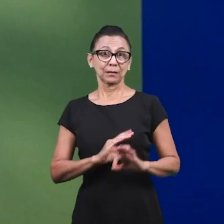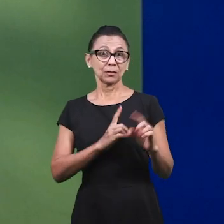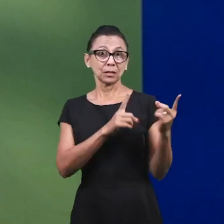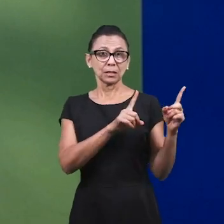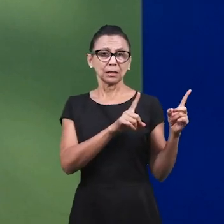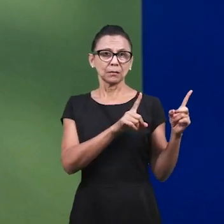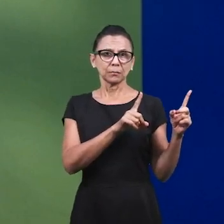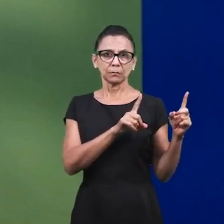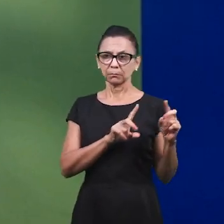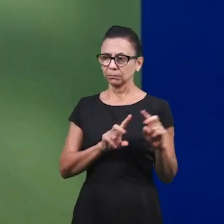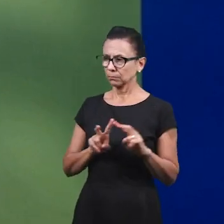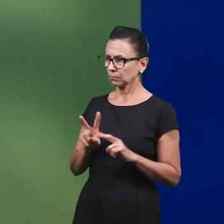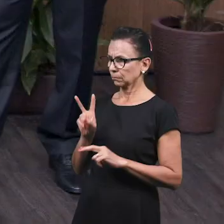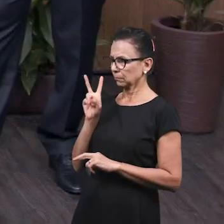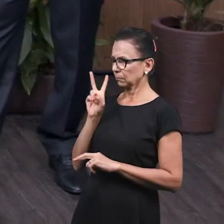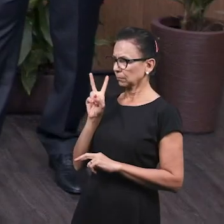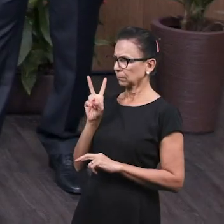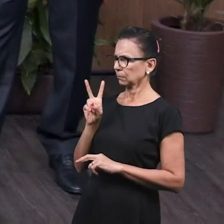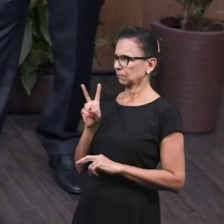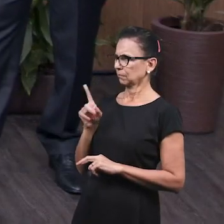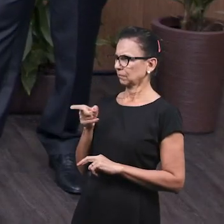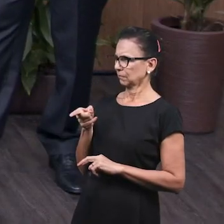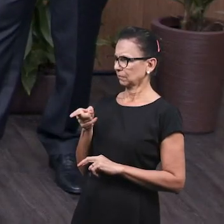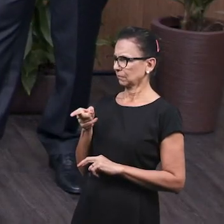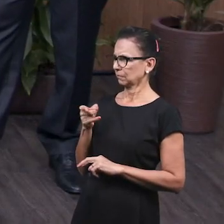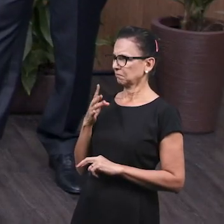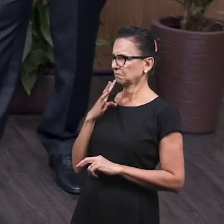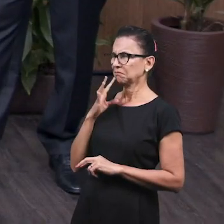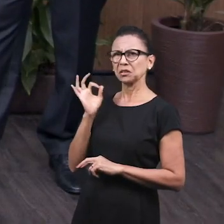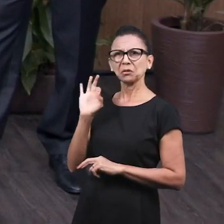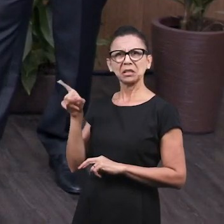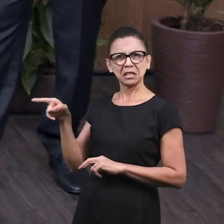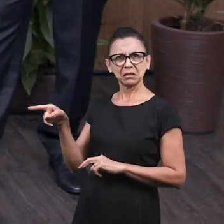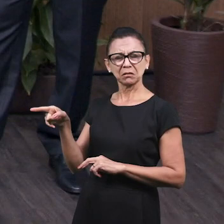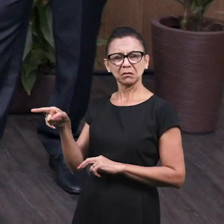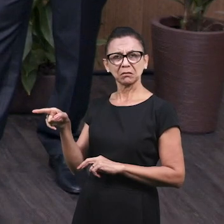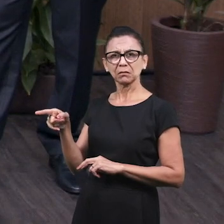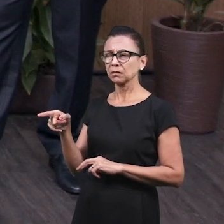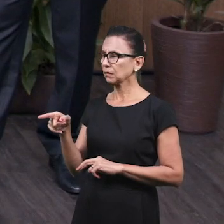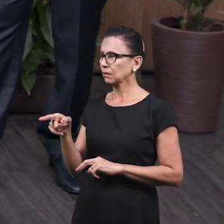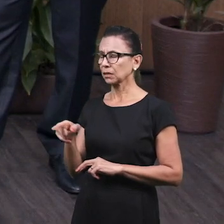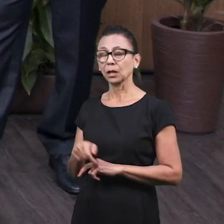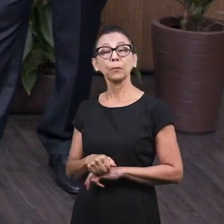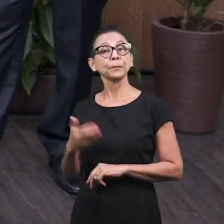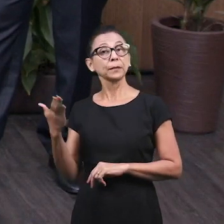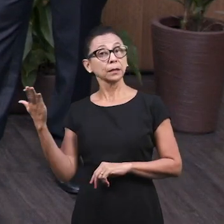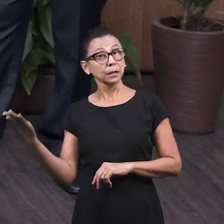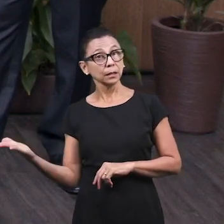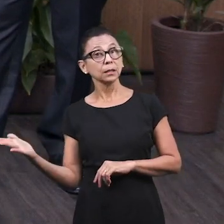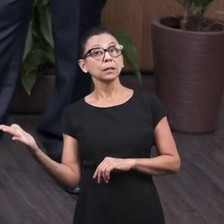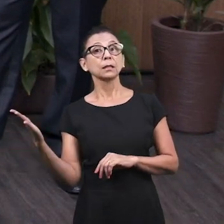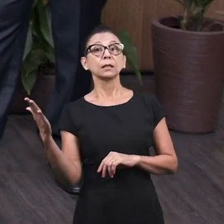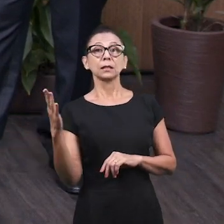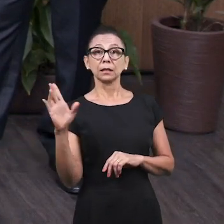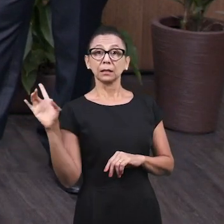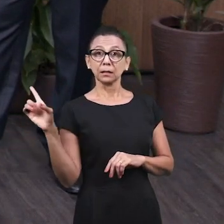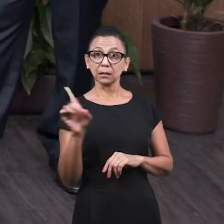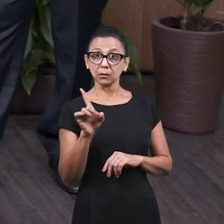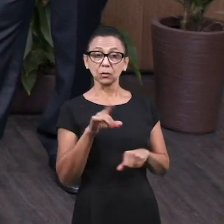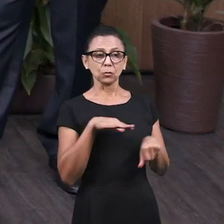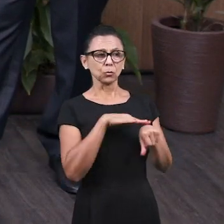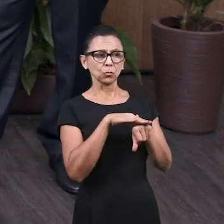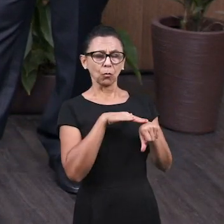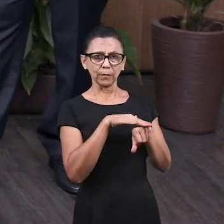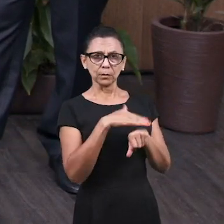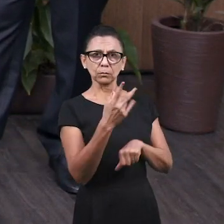двое учеников не узнали его. Несмотря даже на то, что Иисус говорил с ними и